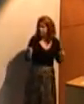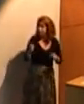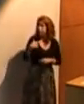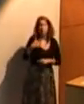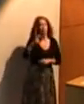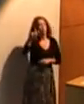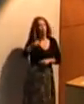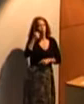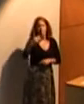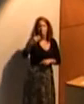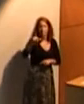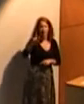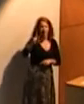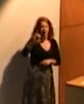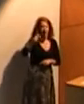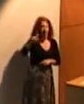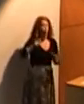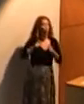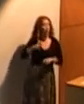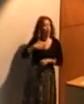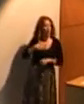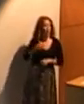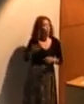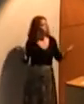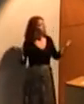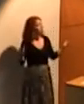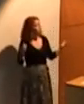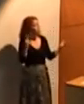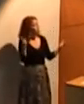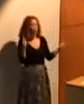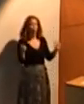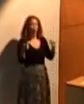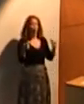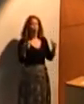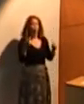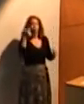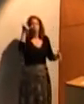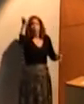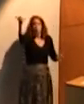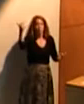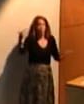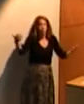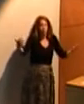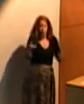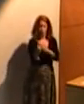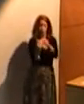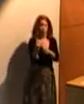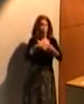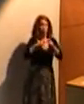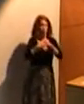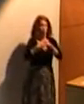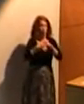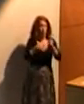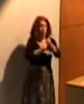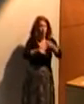marlière assez dit mme etien où l'option changer parce que ça fait six films en changer la structure de ses bases azotées